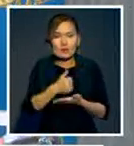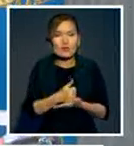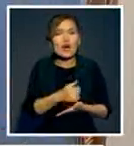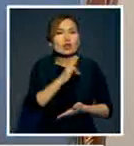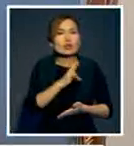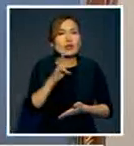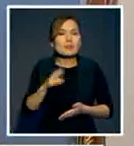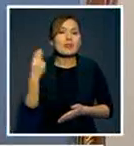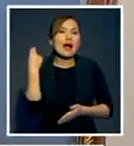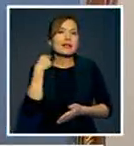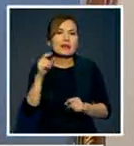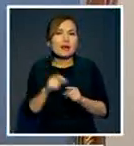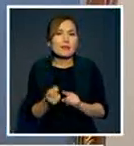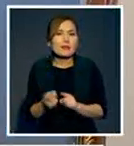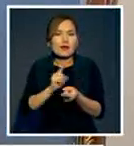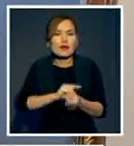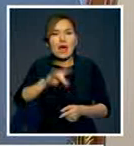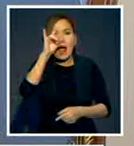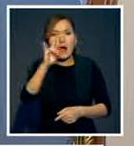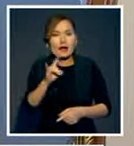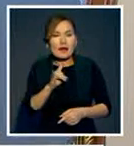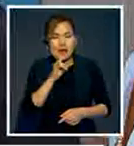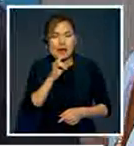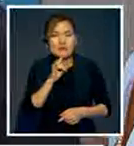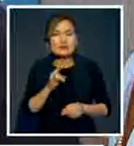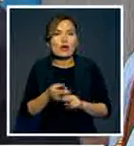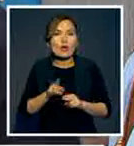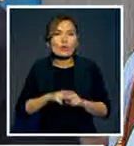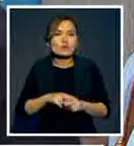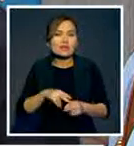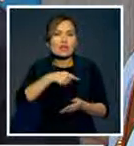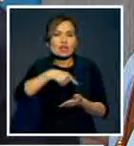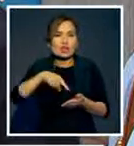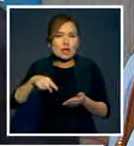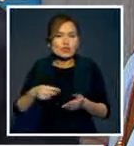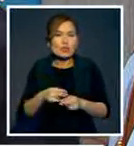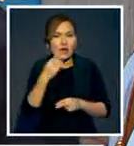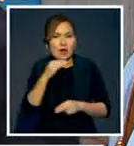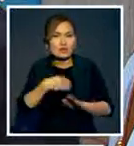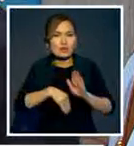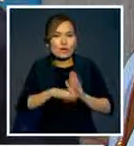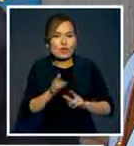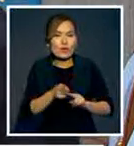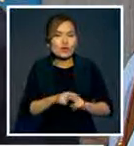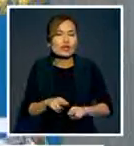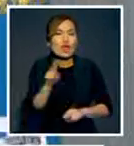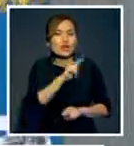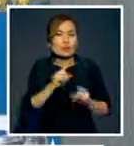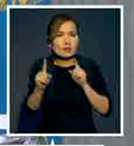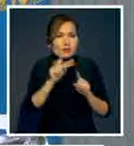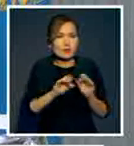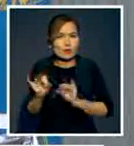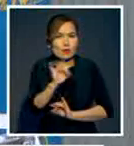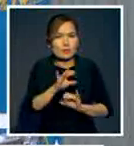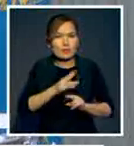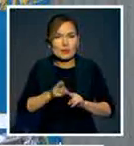Нұрсұлтан Назарбаев латын қарпіне негізделген қазақ әліпбиінің соңғы жобасы қызу талқыланып, қоғам тарапынан қолдау тапқанын атап өтті.